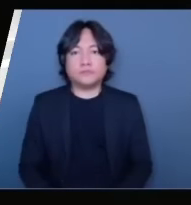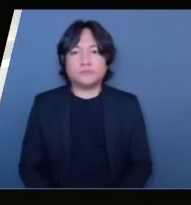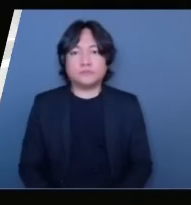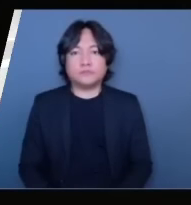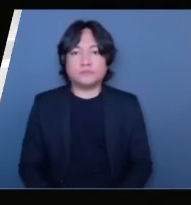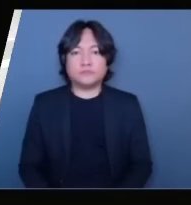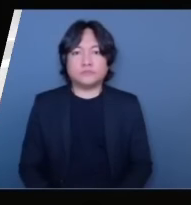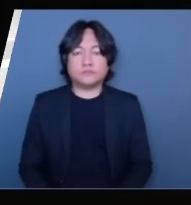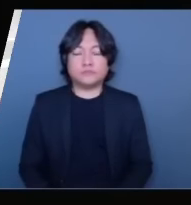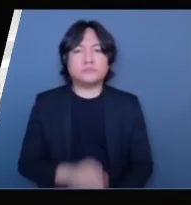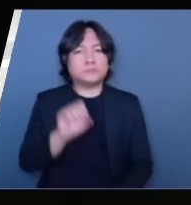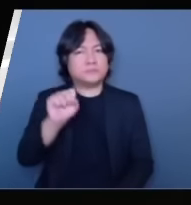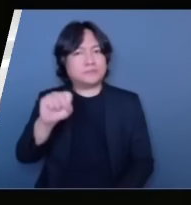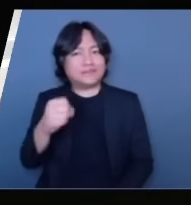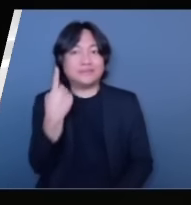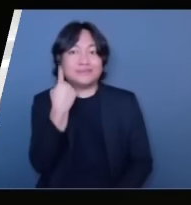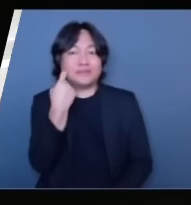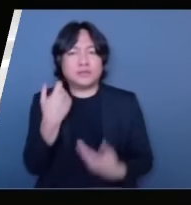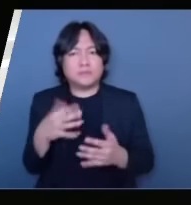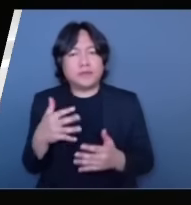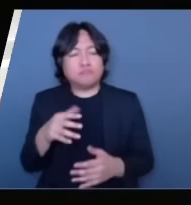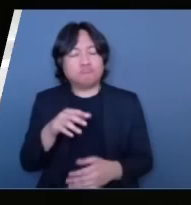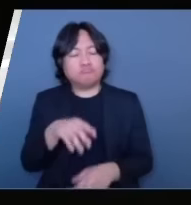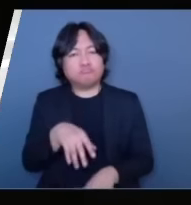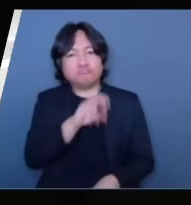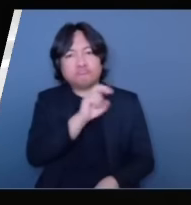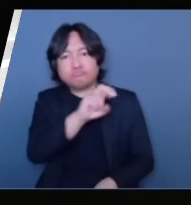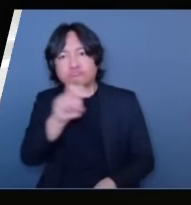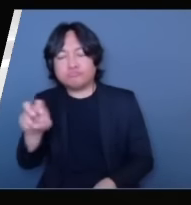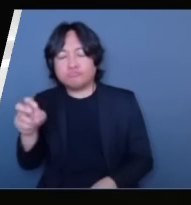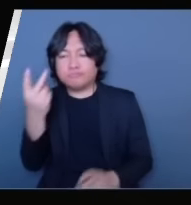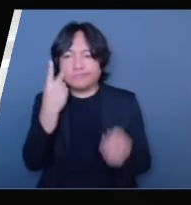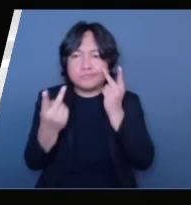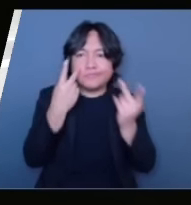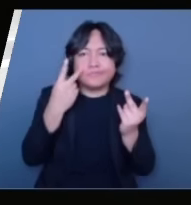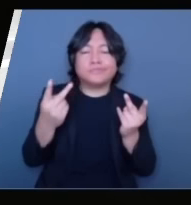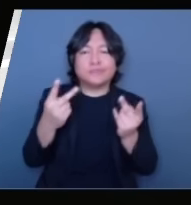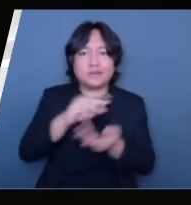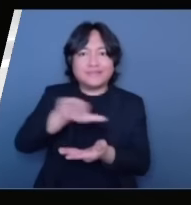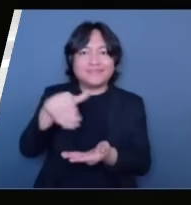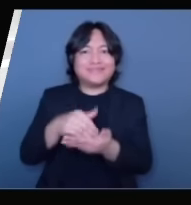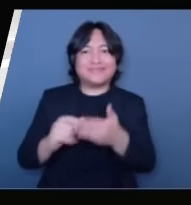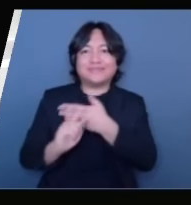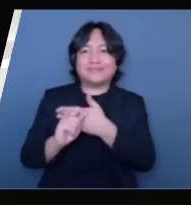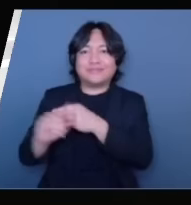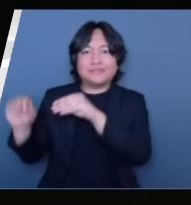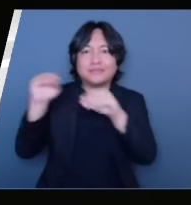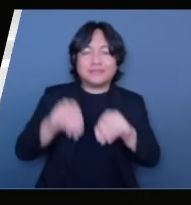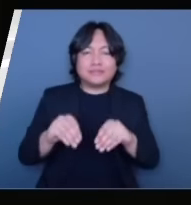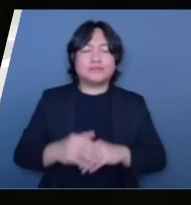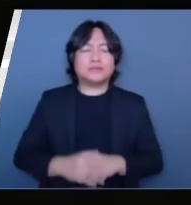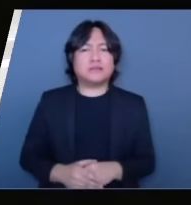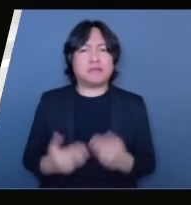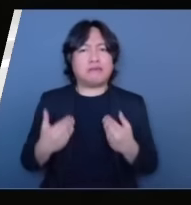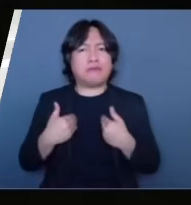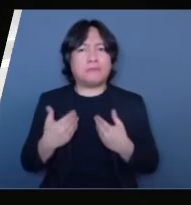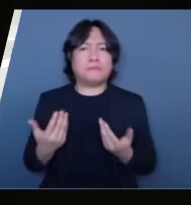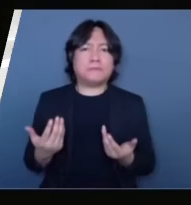Yes, Pia, kanina inikutan natin ilang mga evacuation center at may mga yung bayan na na-identify na flood prone areas na at yung mga